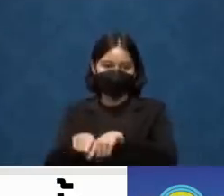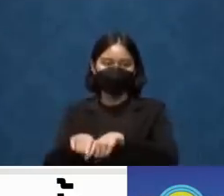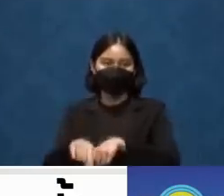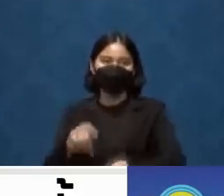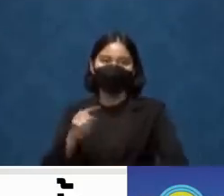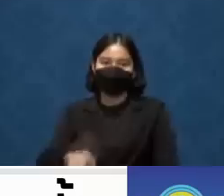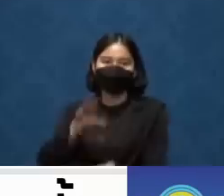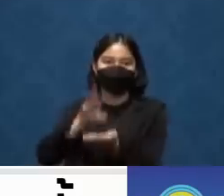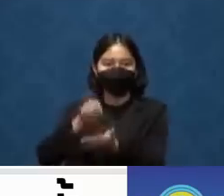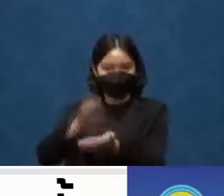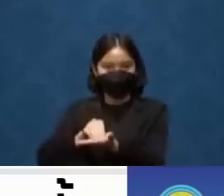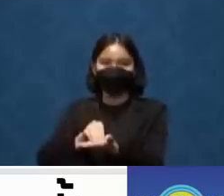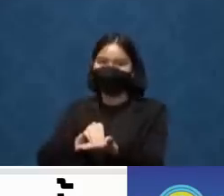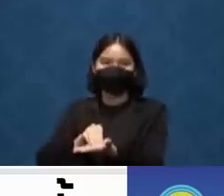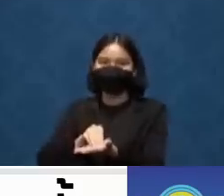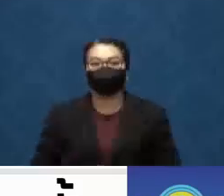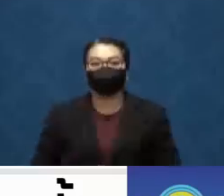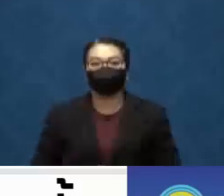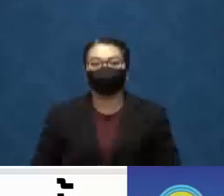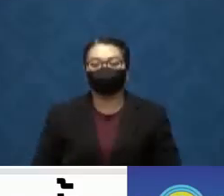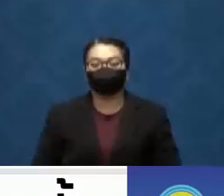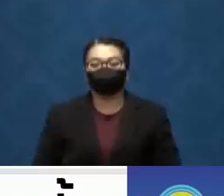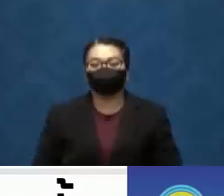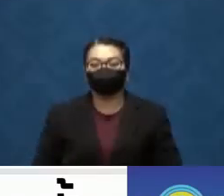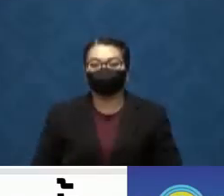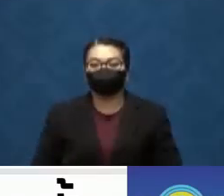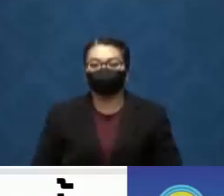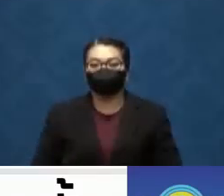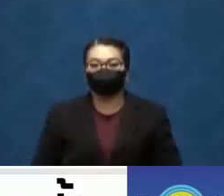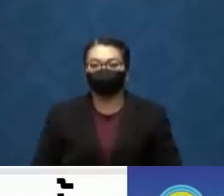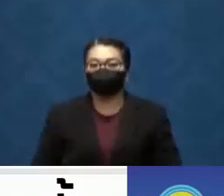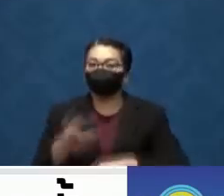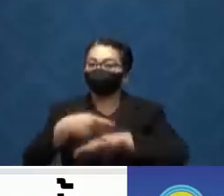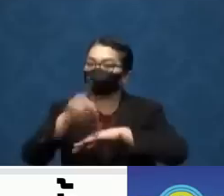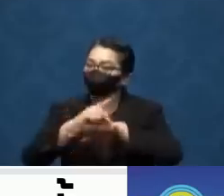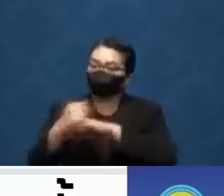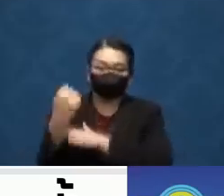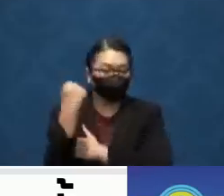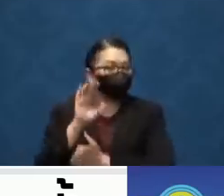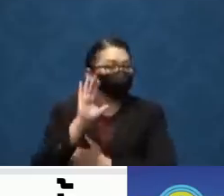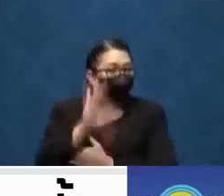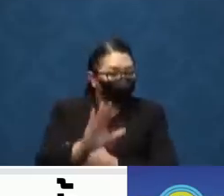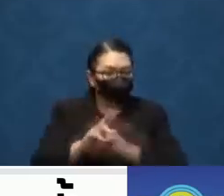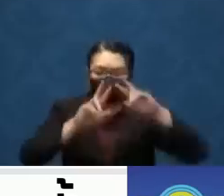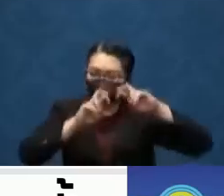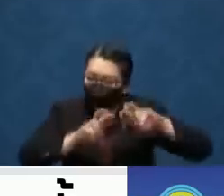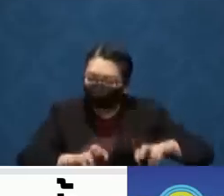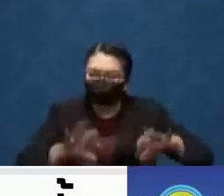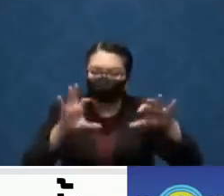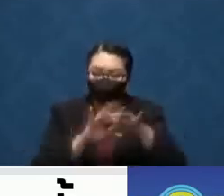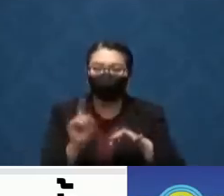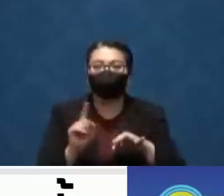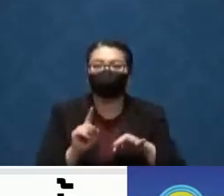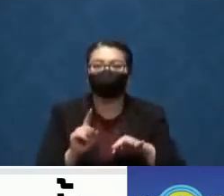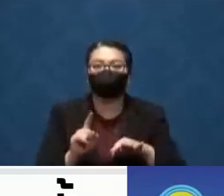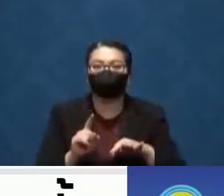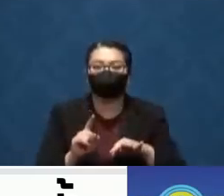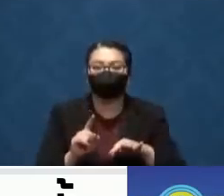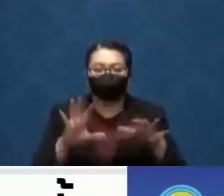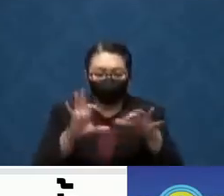างนี้บันทึกไว้น่าเสียหายนะครับท่านประธานท่านประธาน ฮะเรื่องนี้น่าสนใจนะครับเพราะว่าแน่นอนว่ามันมีกฎหม